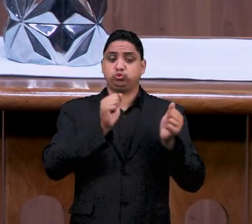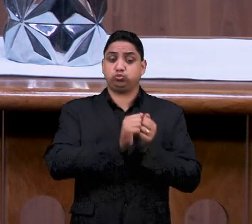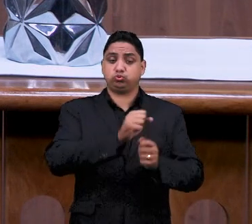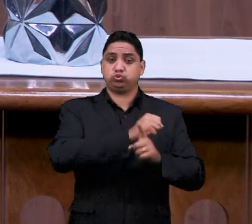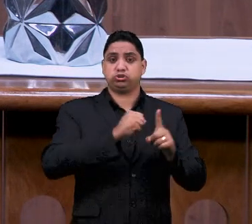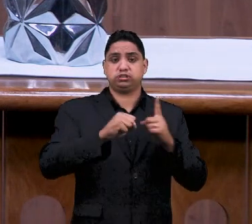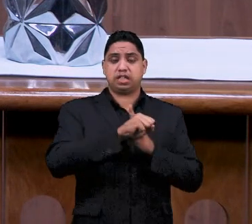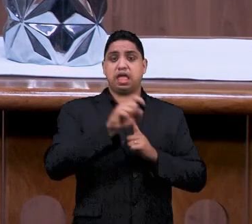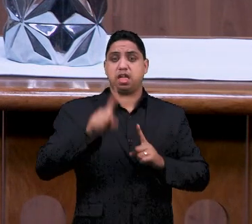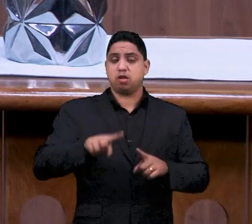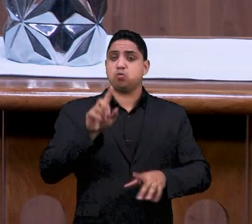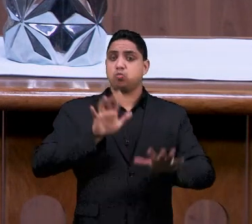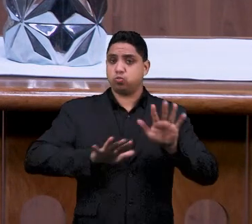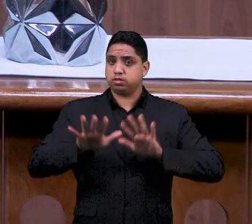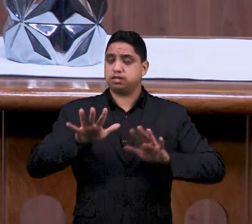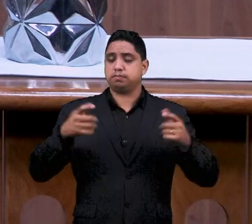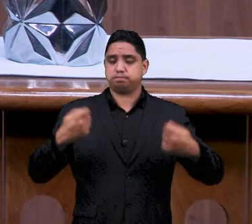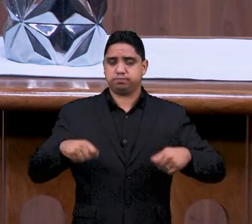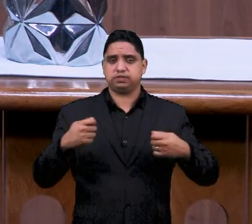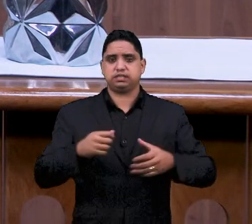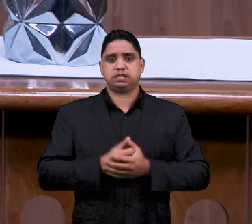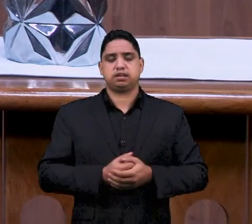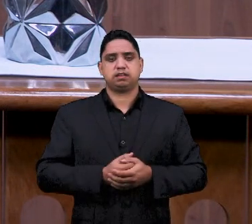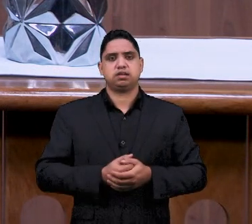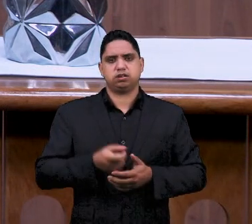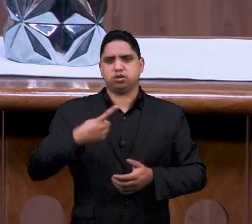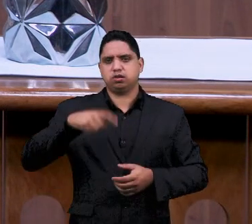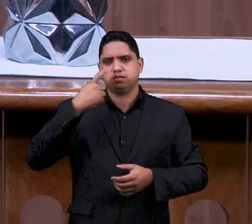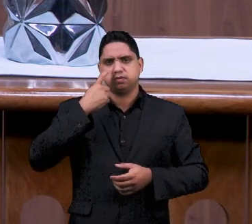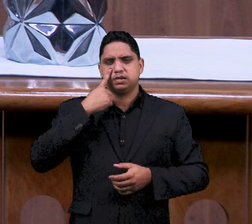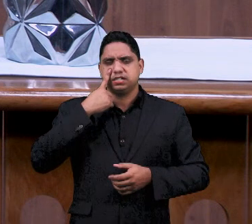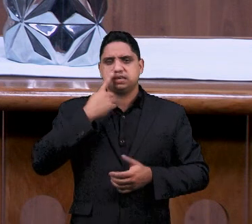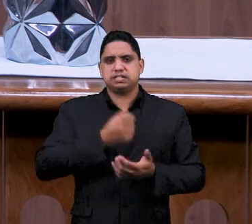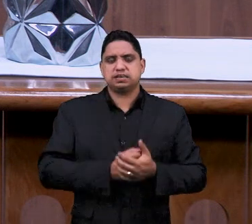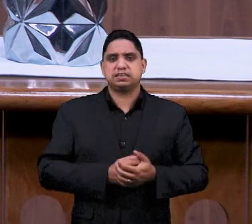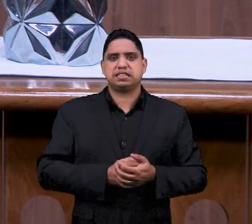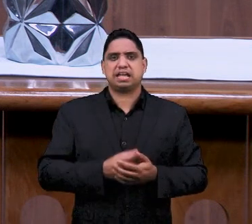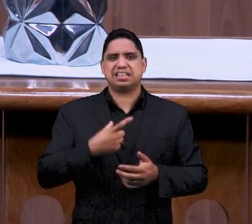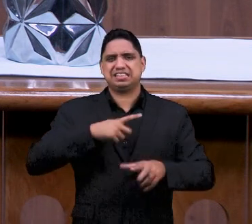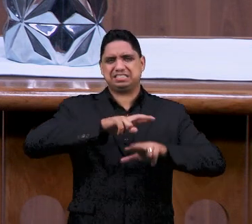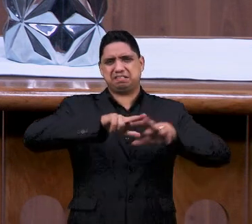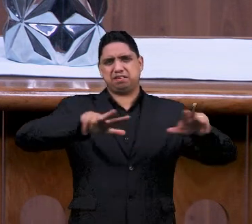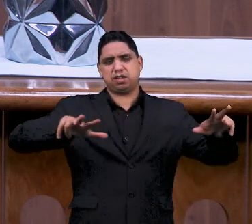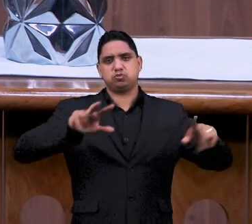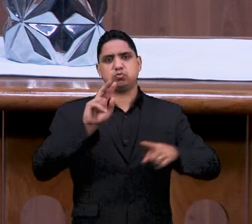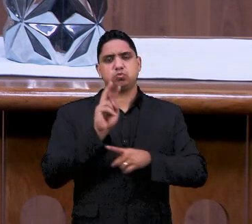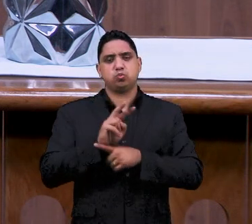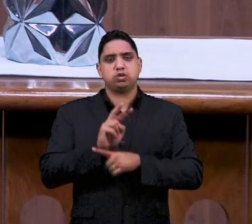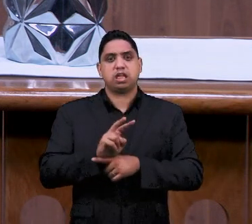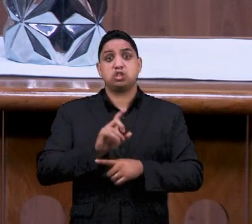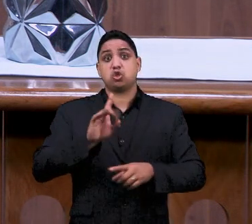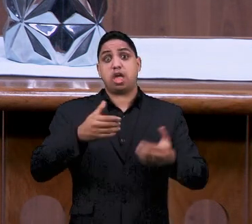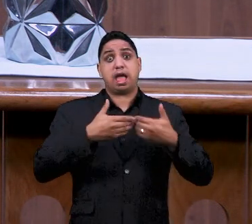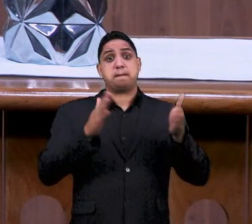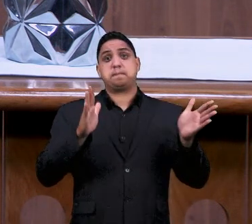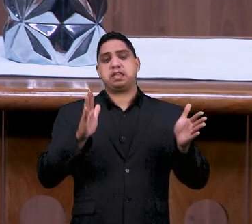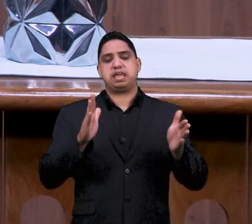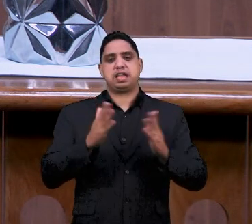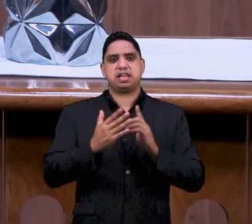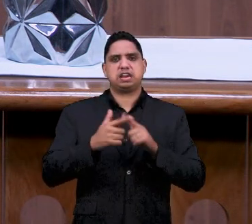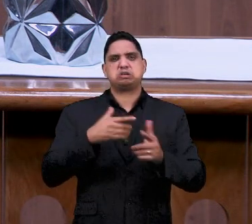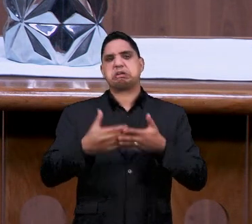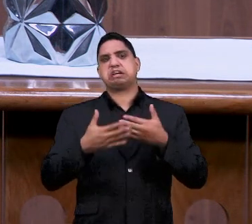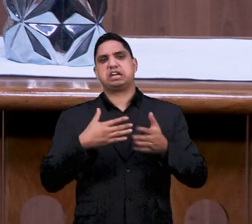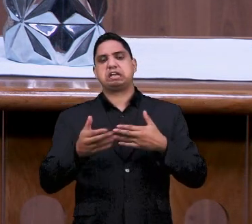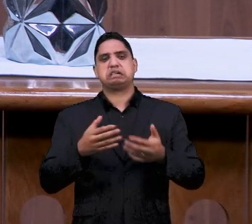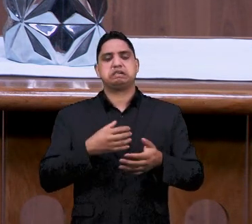soin. Nous allons regarder. Cette circulaire apporte divers soins. Ce n'est pas simplement d'ouvrir les églises n'importe comment. On